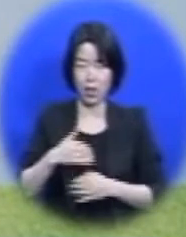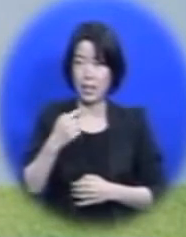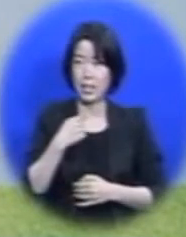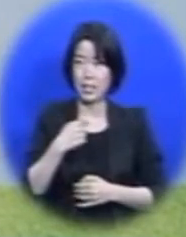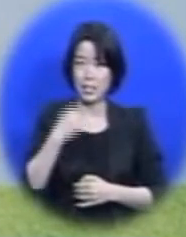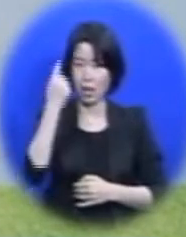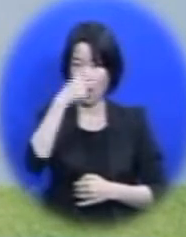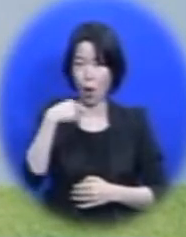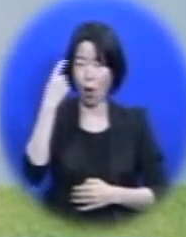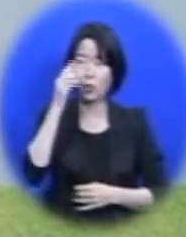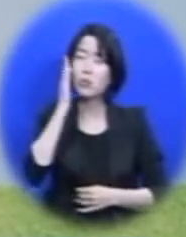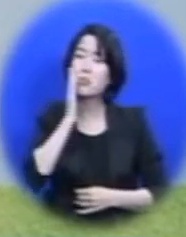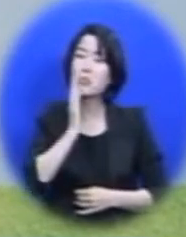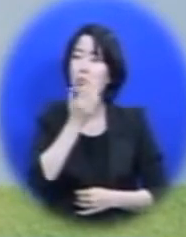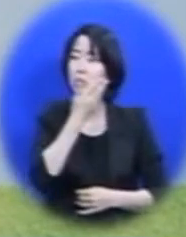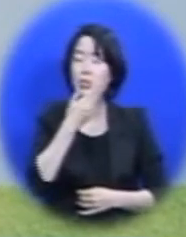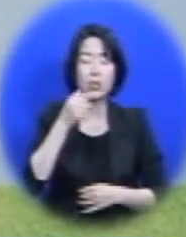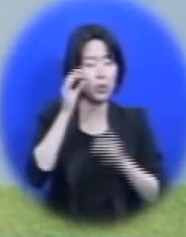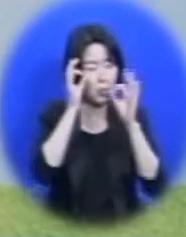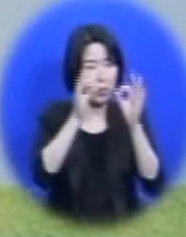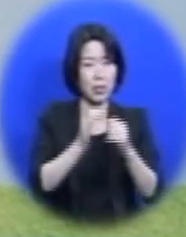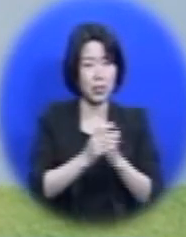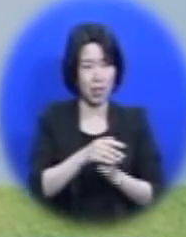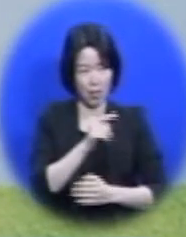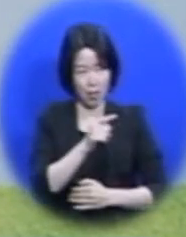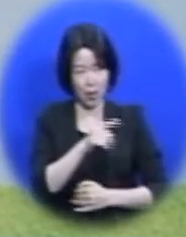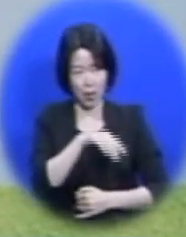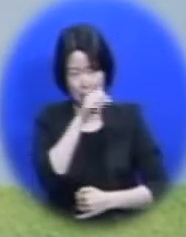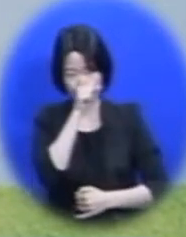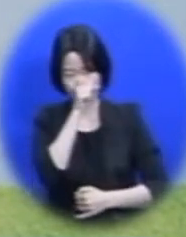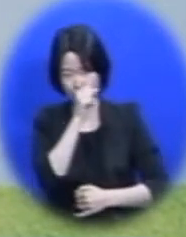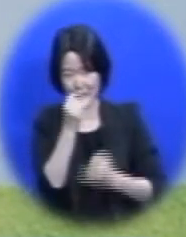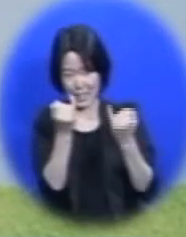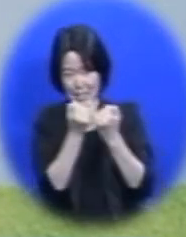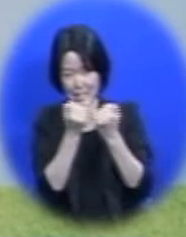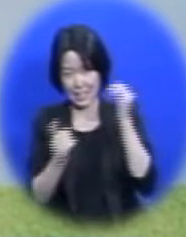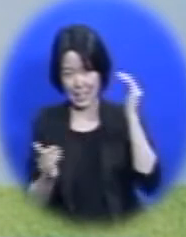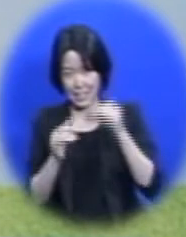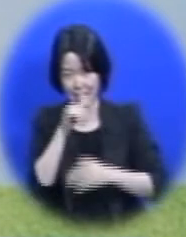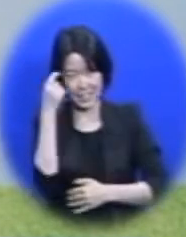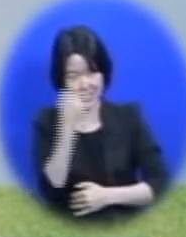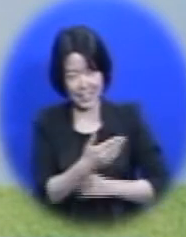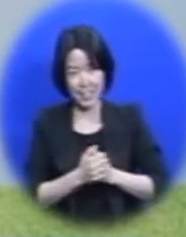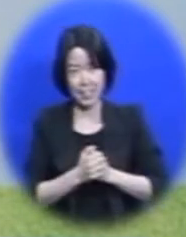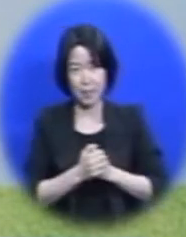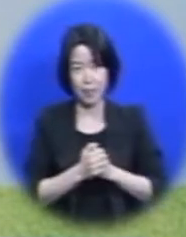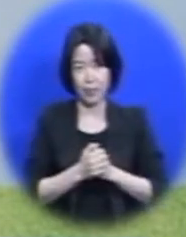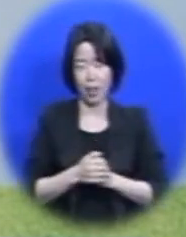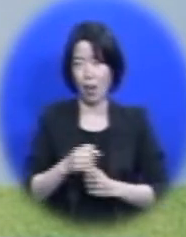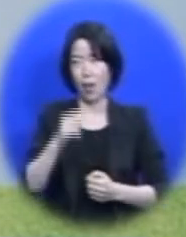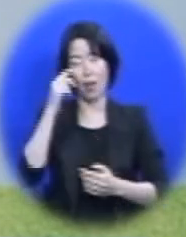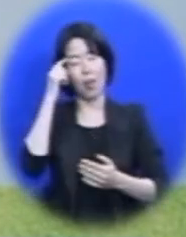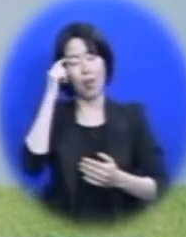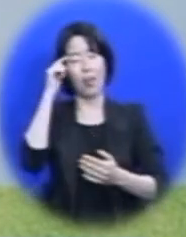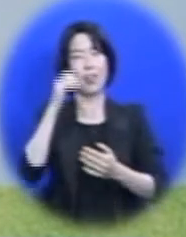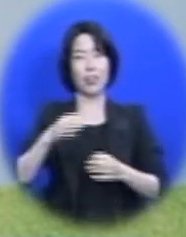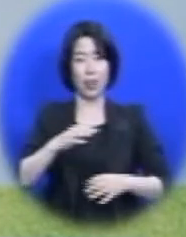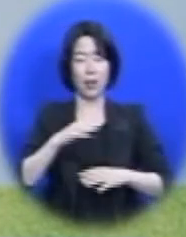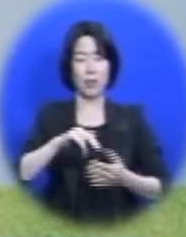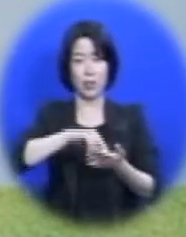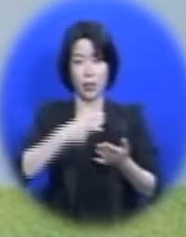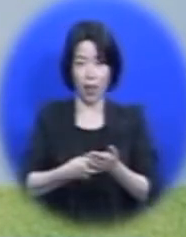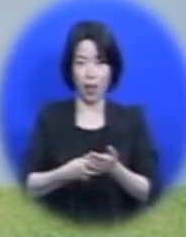이렇게 쓰다듬어 보면서 너 좋아하는 여학생 있지? 기절하는 줄 알았어요.